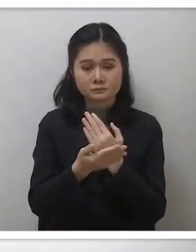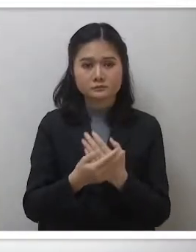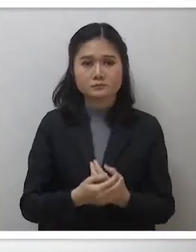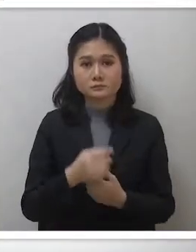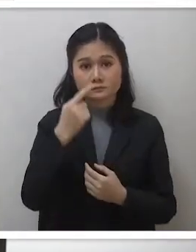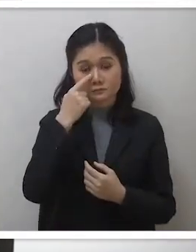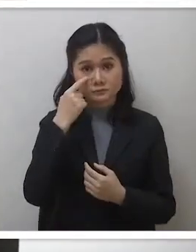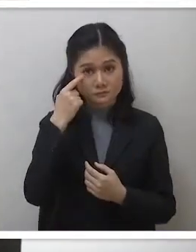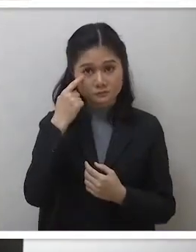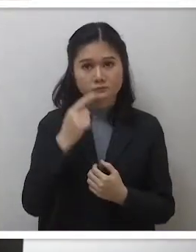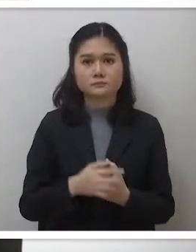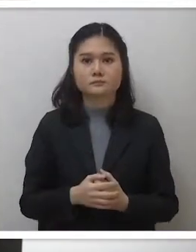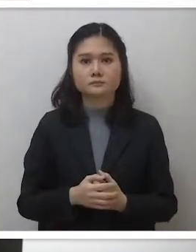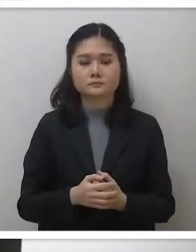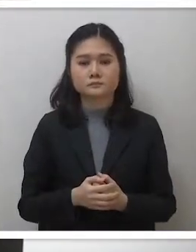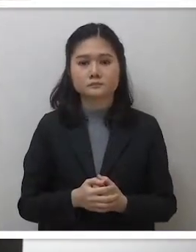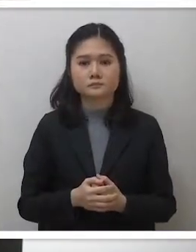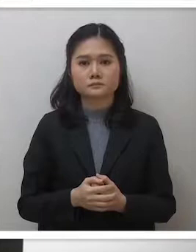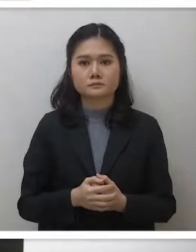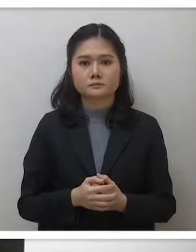เปลือกตา